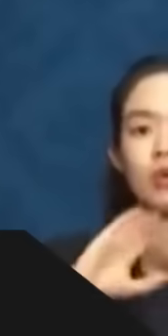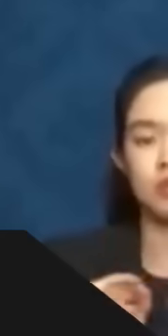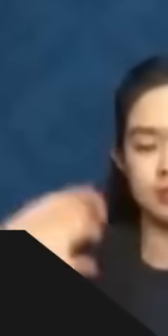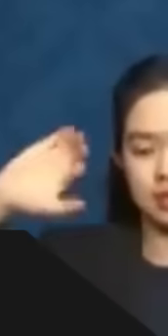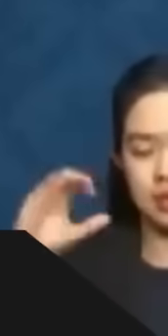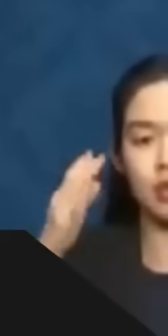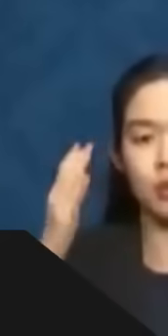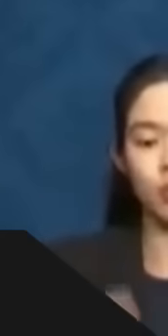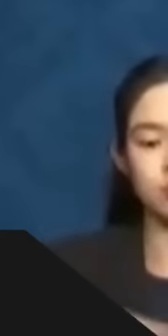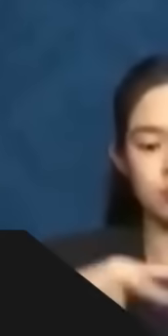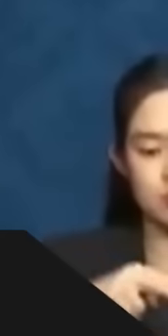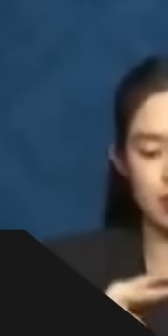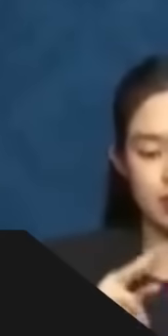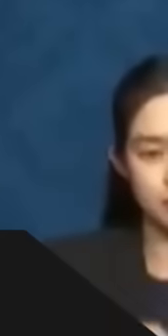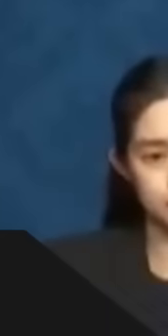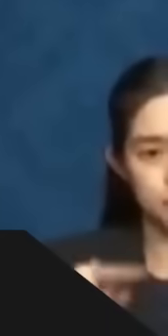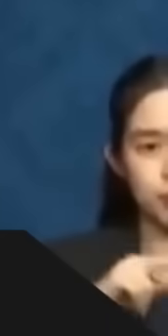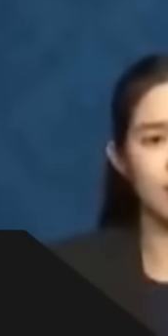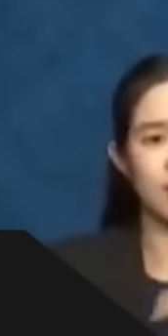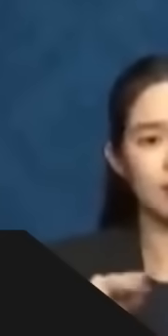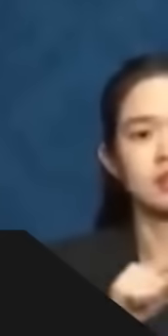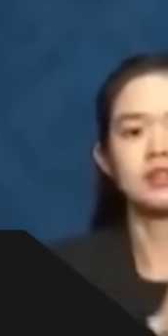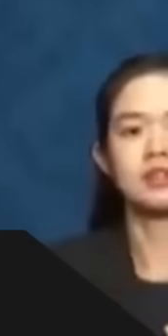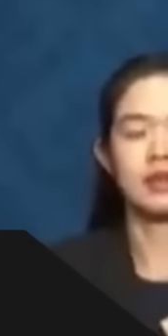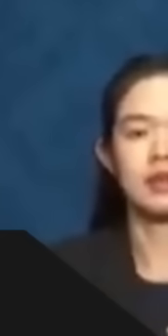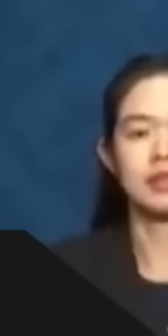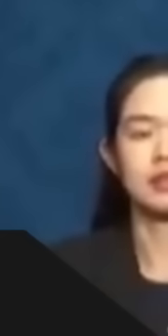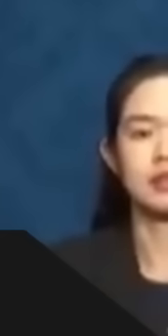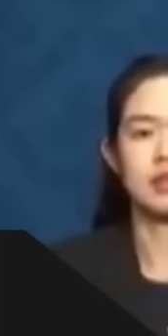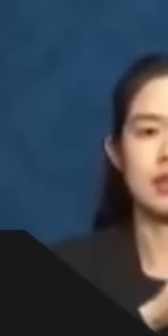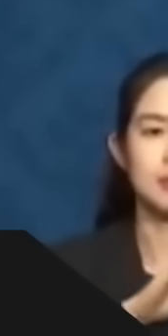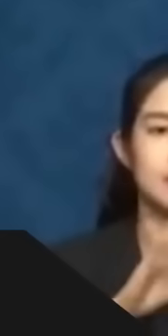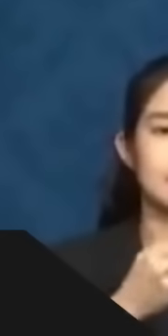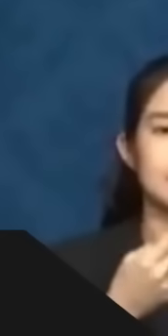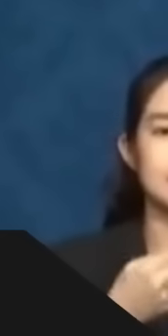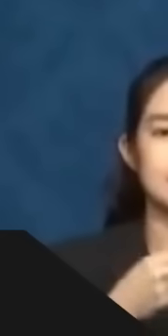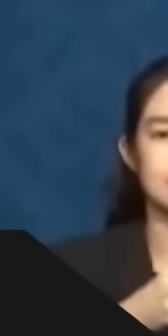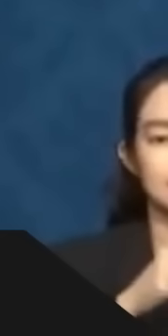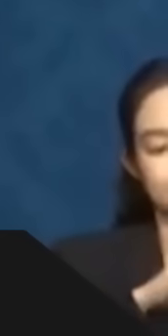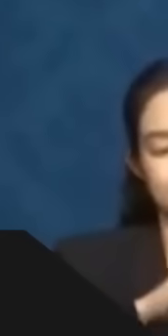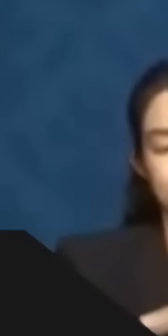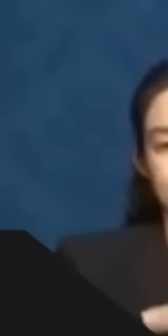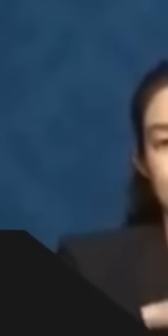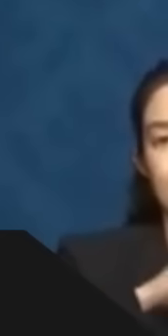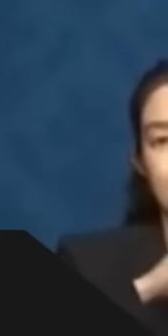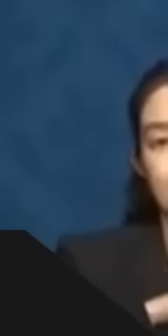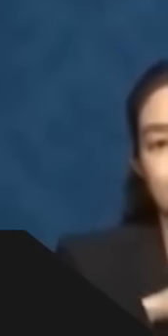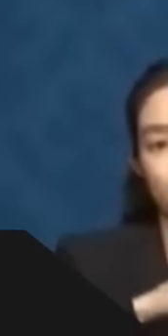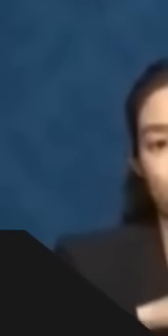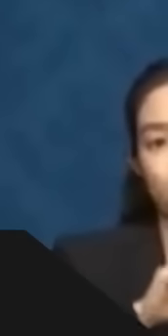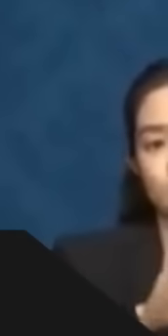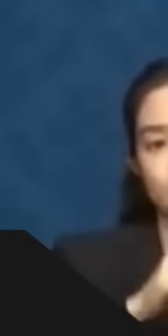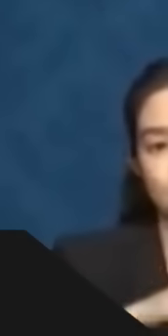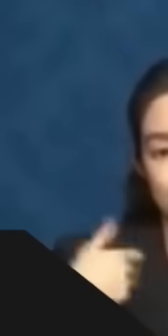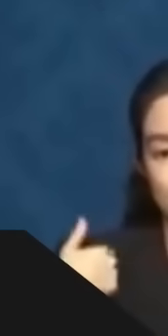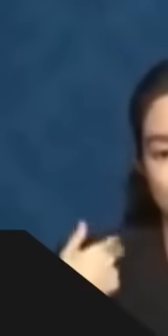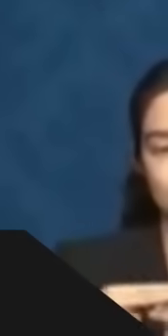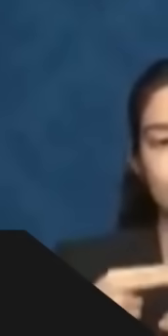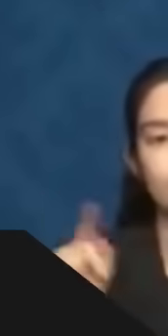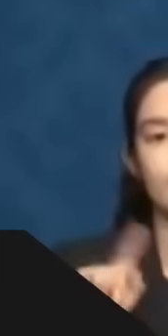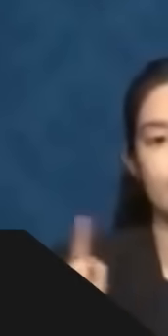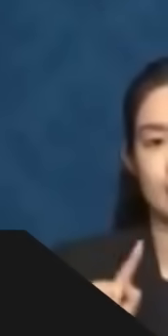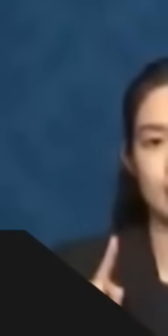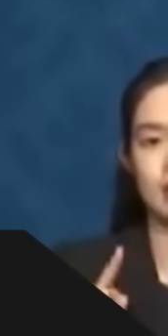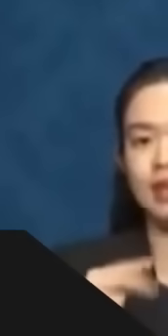รมาธิการก็พยายามสอบถามก็ได้ทราบข้อมูลเบื้องต้นว่ามีการปฏิเสธแล้วจริงแต่พอมาขอจดทะเบียนใหม่สคบได้ดูเอกสารแล้วเป็นสิ่งที่